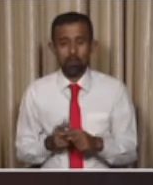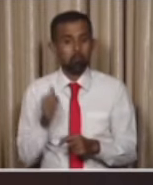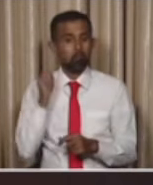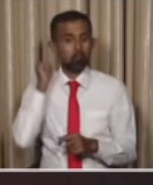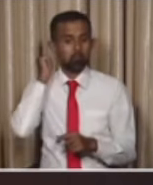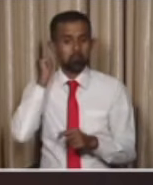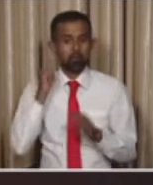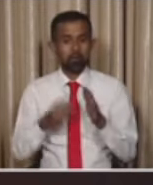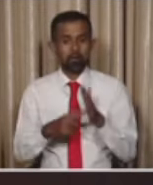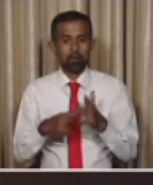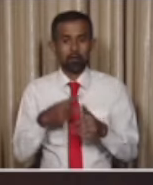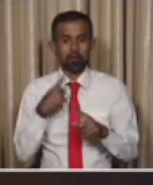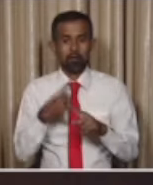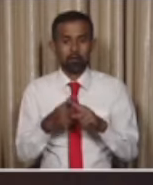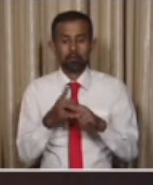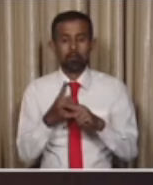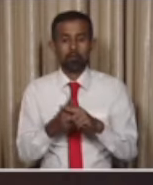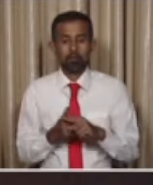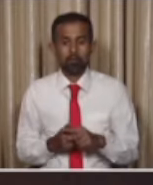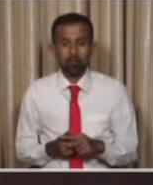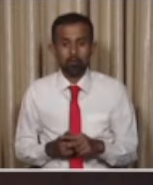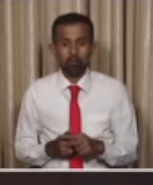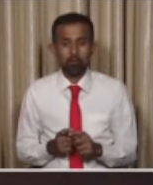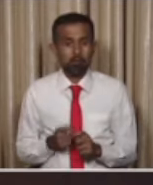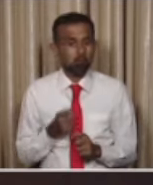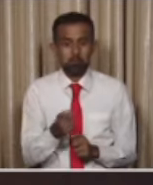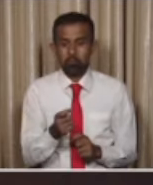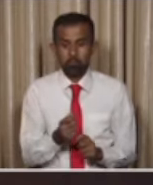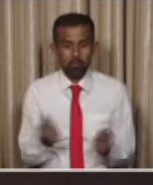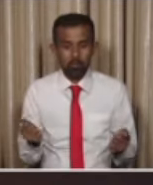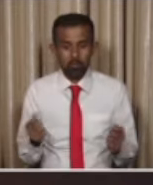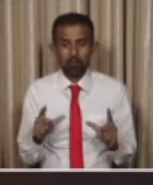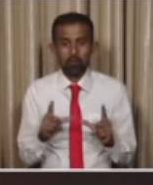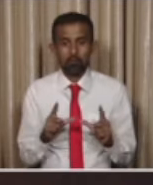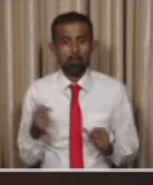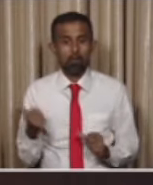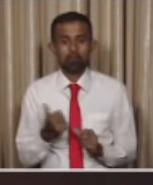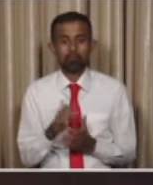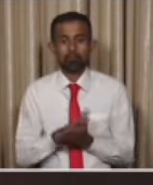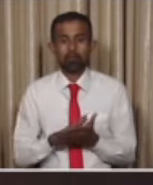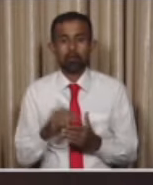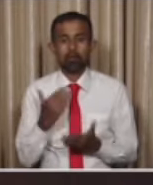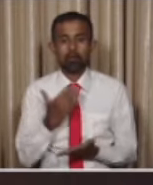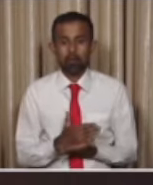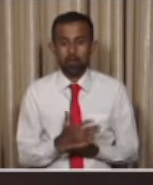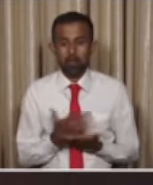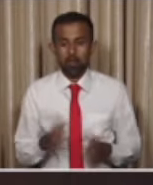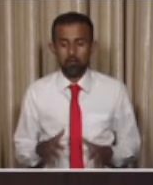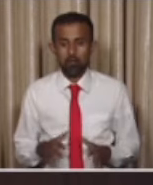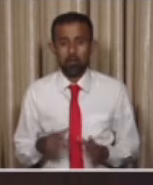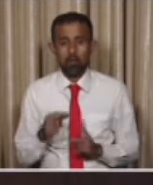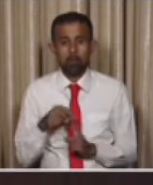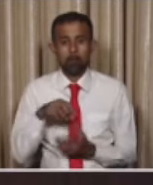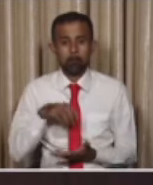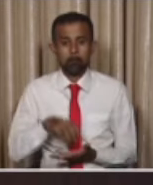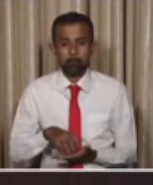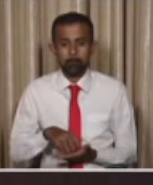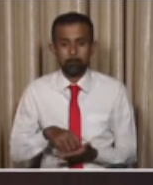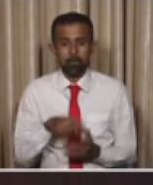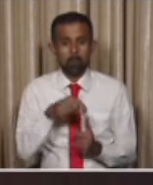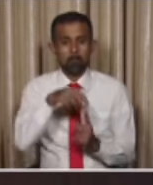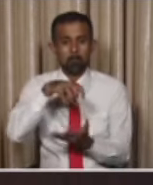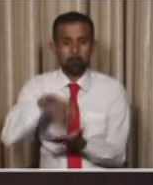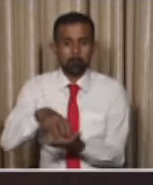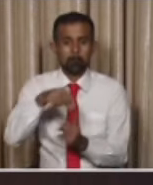කරන්න යම් තීන්දුවක් කරනවා. එතකොට ඒ බදු නොගෙවනත්කම් මේ අයගේ බලපත්‍ර අලුත් කිරීම නතර කරලා තියෙනවා. ඒ වගේම අනිත් පැත්තෙන් ප්‍රාදේශ බහුල එක එක ප්‍රාදේශ සභාවෙන්